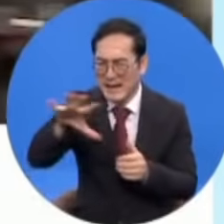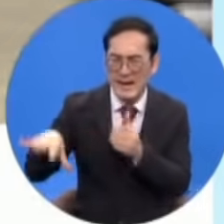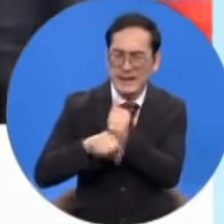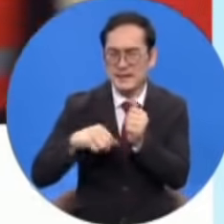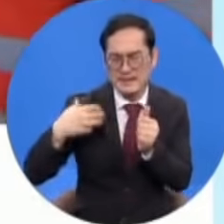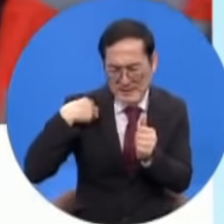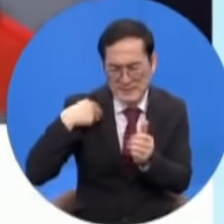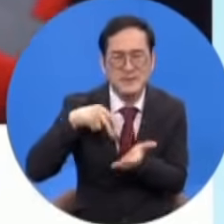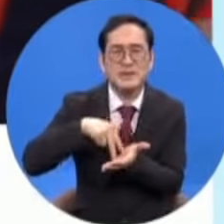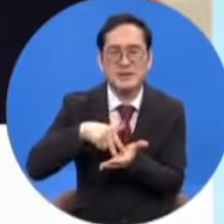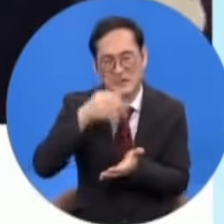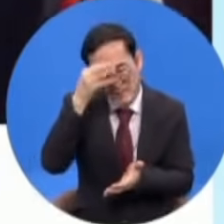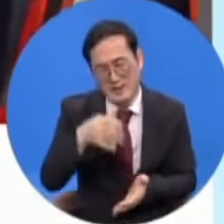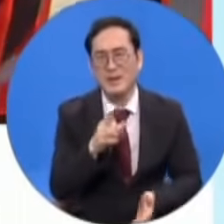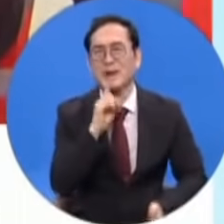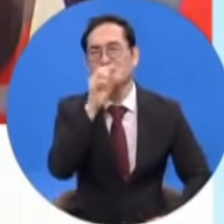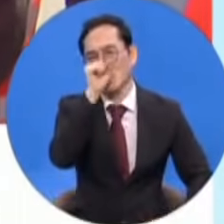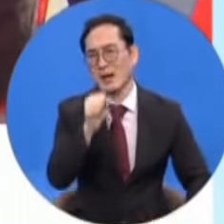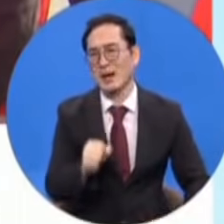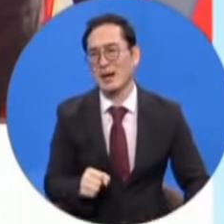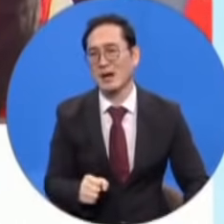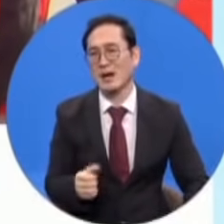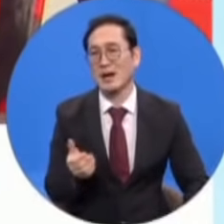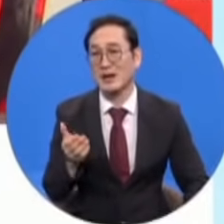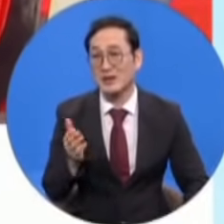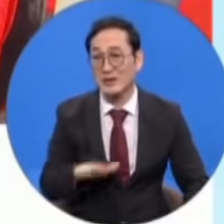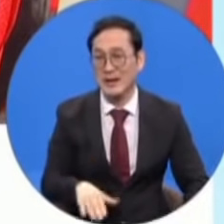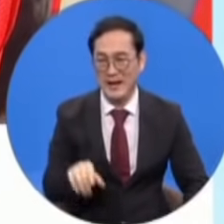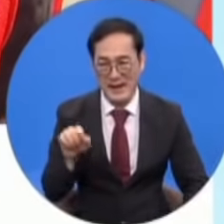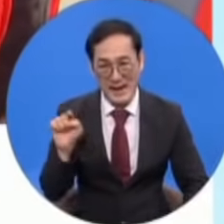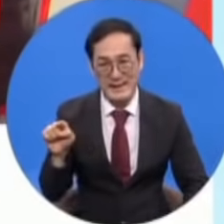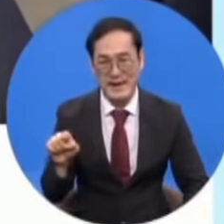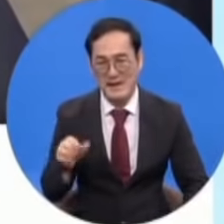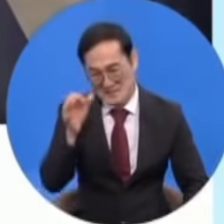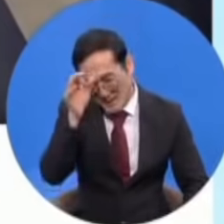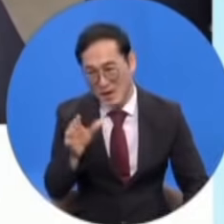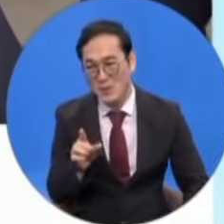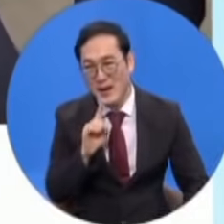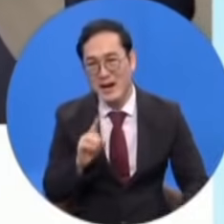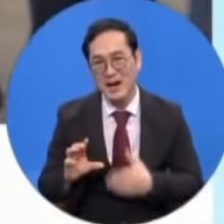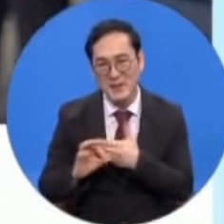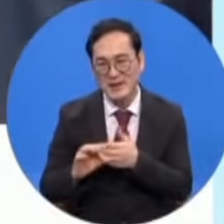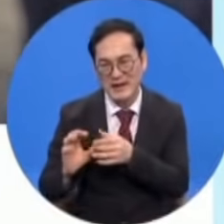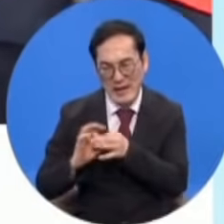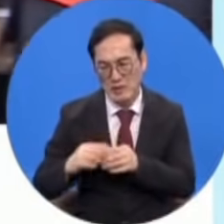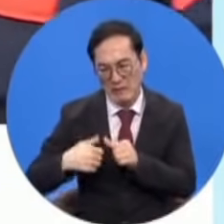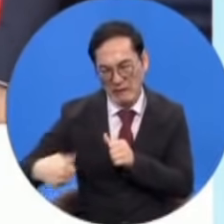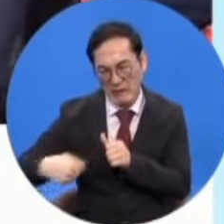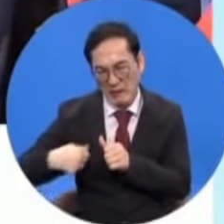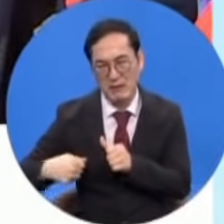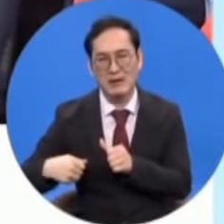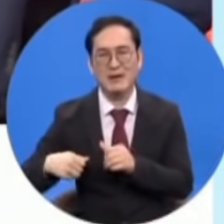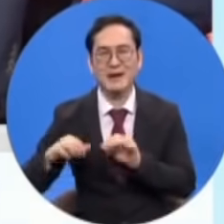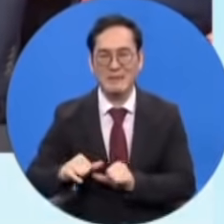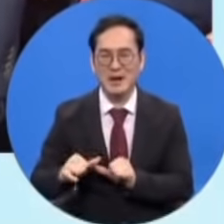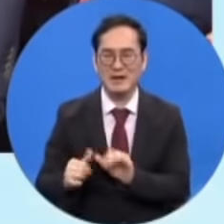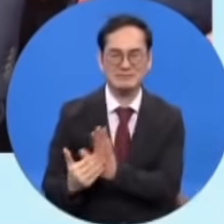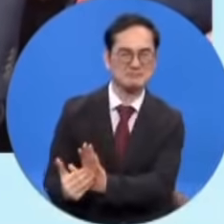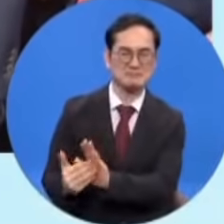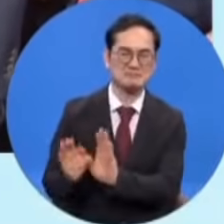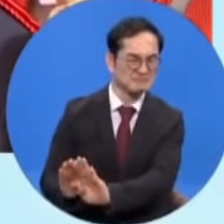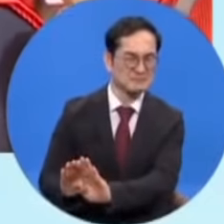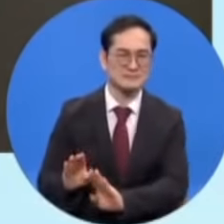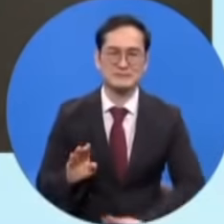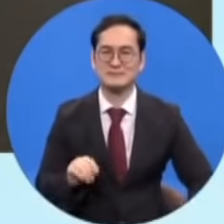여행이라서 않을까요 음 하나를 내주면 끝까지 갑니다 그렇기 때문에 국민에게 들어서 넣는것이 좋습니다 같은 민간이 지금 개발 2 까지의